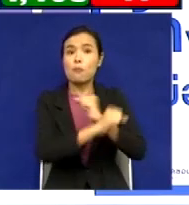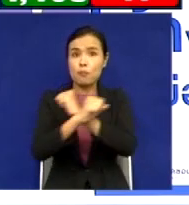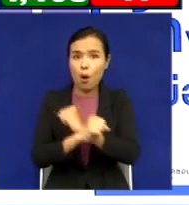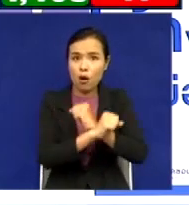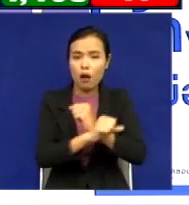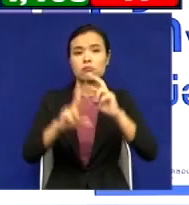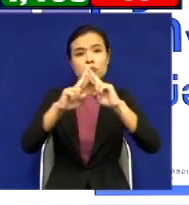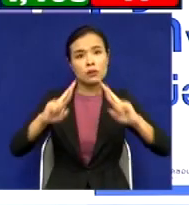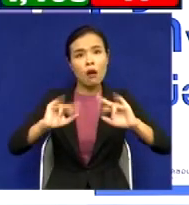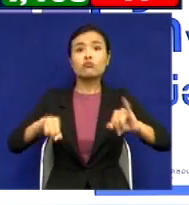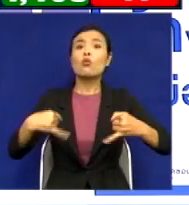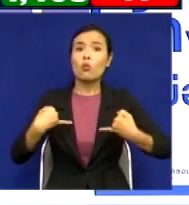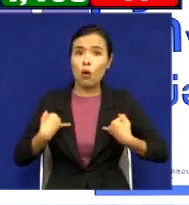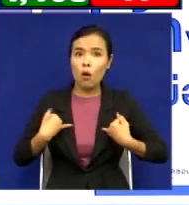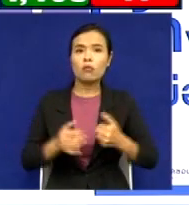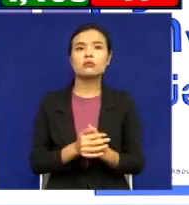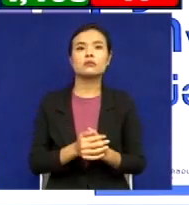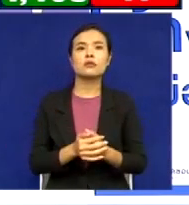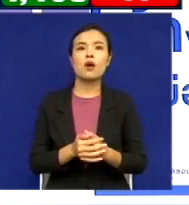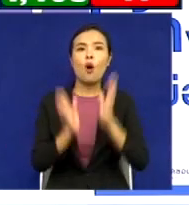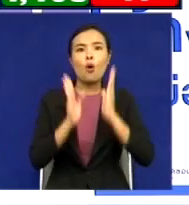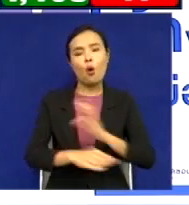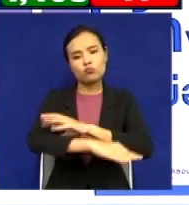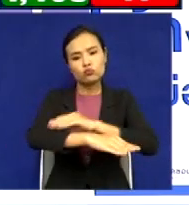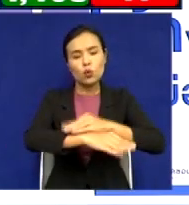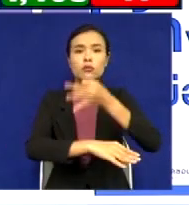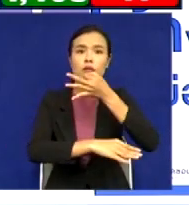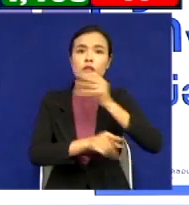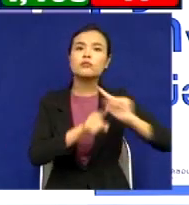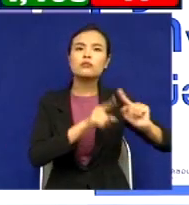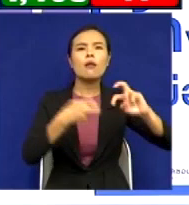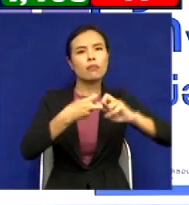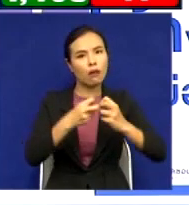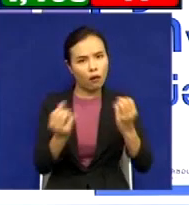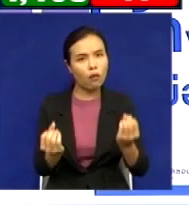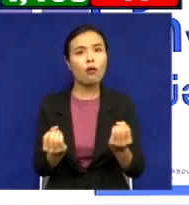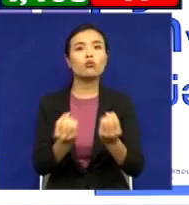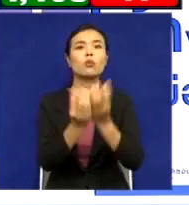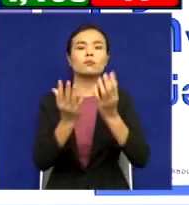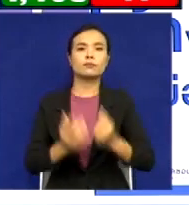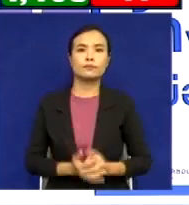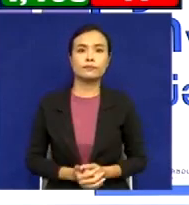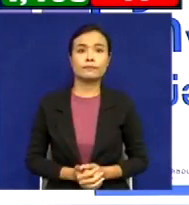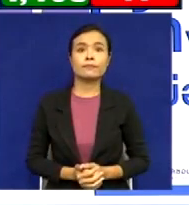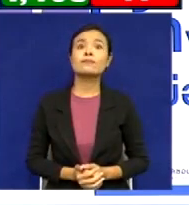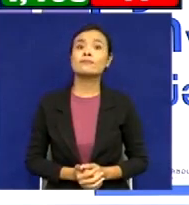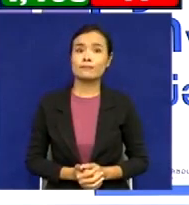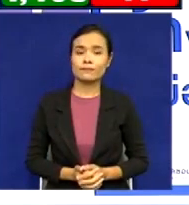ทั้งพี่น้องนวดแผนโบราณก็ได้รับผลกระทบซึ่งขณะนี้เนี่ยเขา